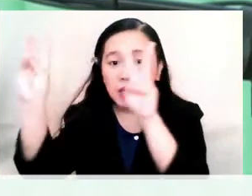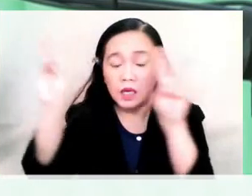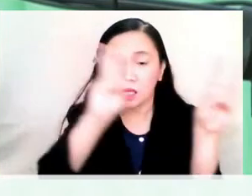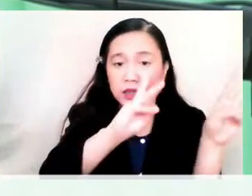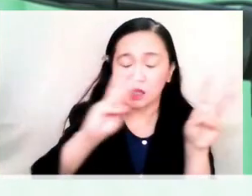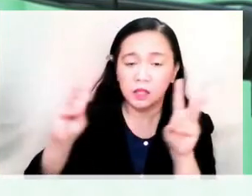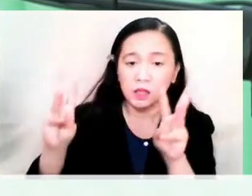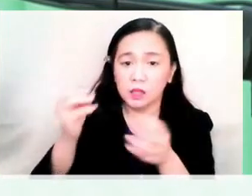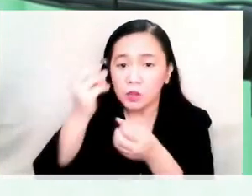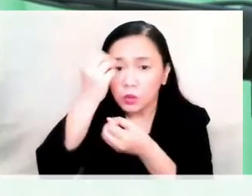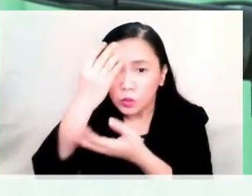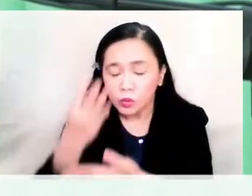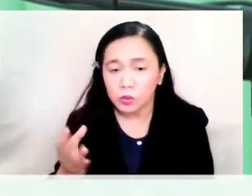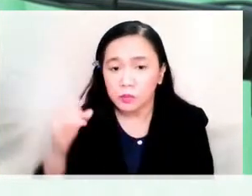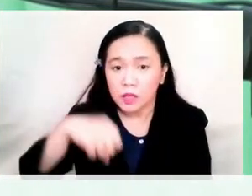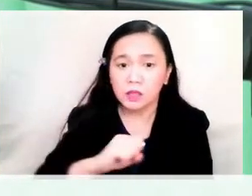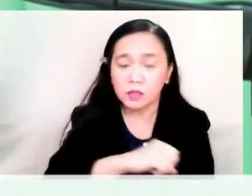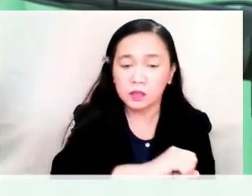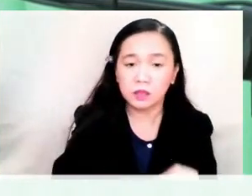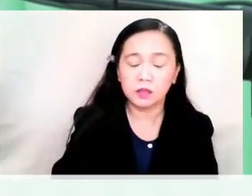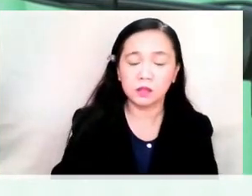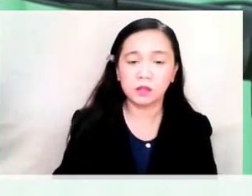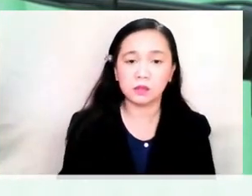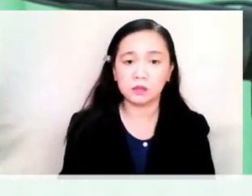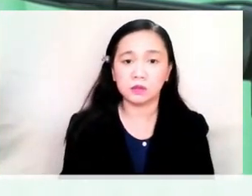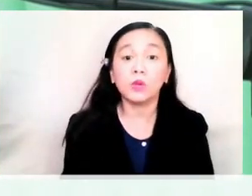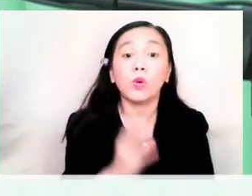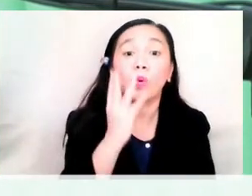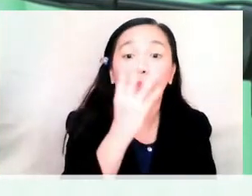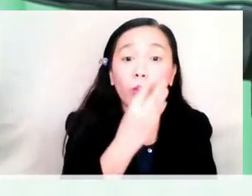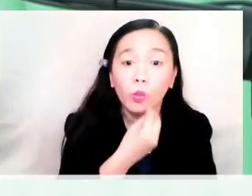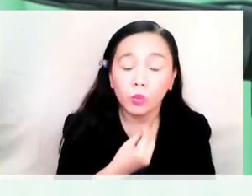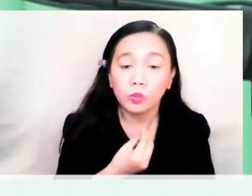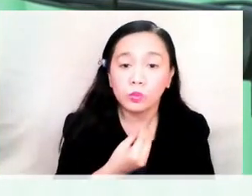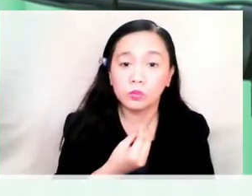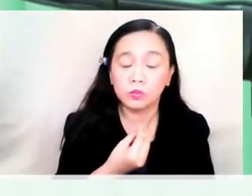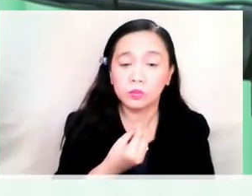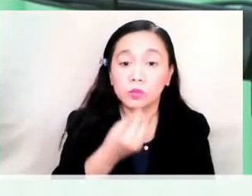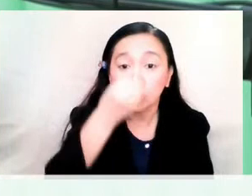Sino nga ba ang sinusunod ng hangin at ng dagat?